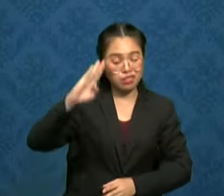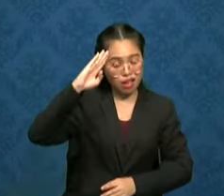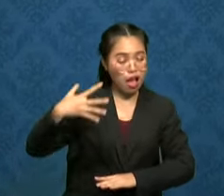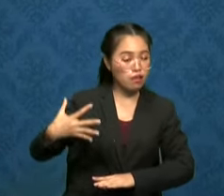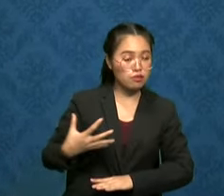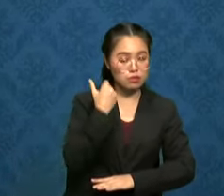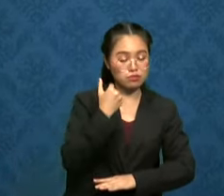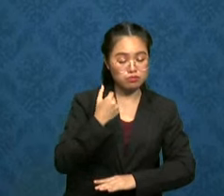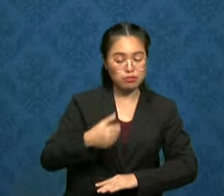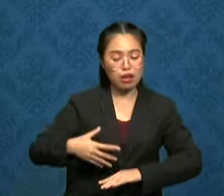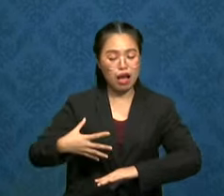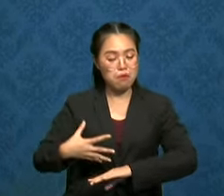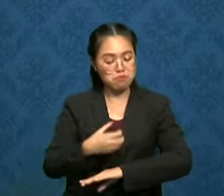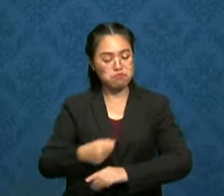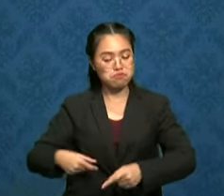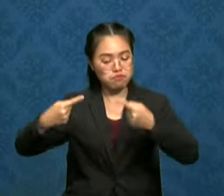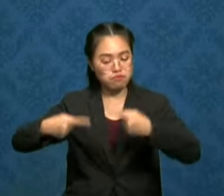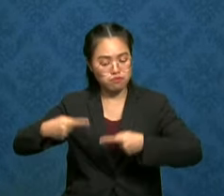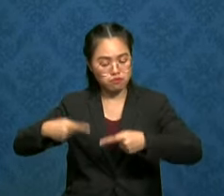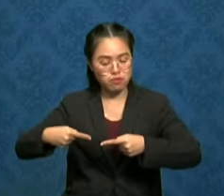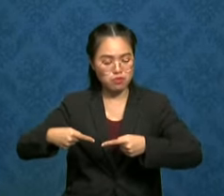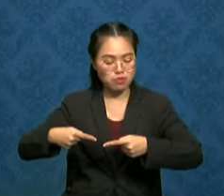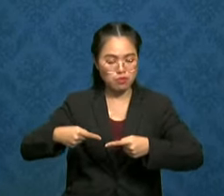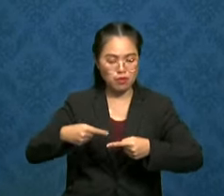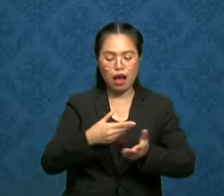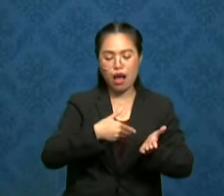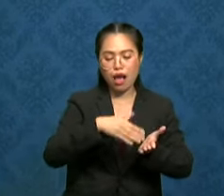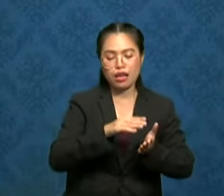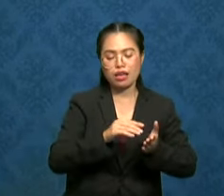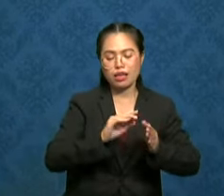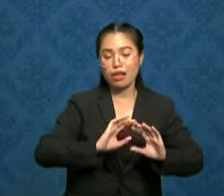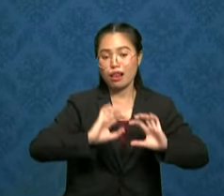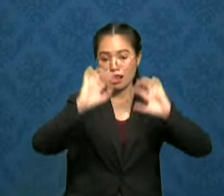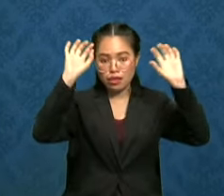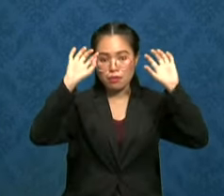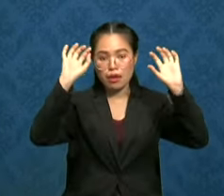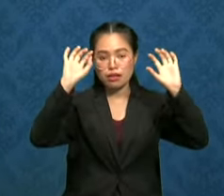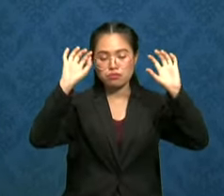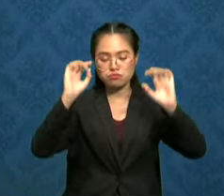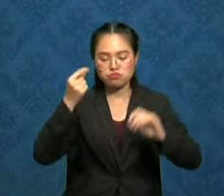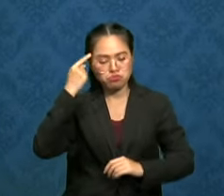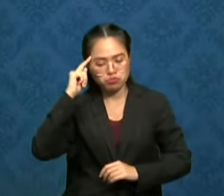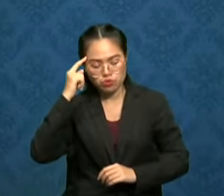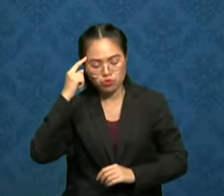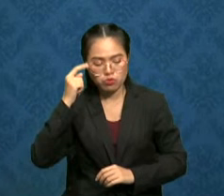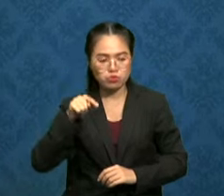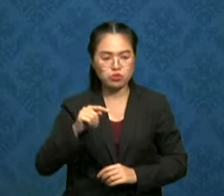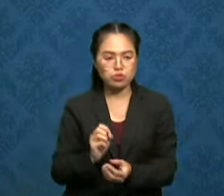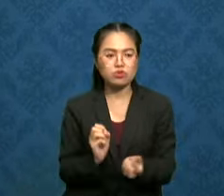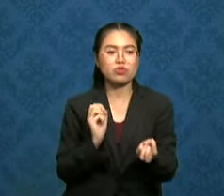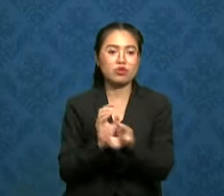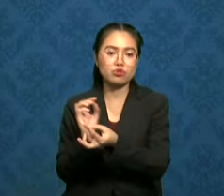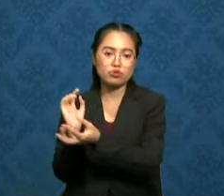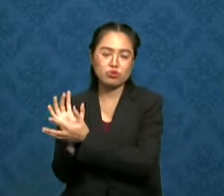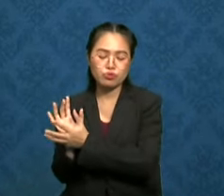แบ่งขั้วที่รุนแรงรวมถึงการถอดถอนรัฐบาลออกจากอำนาจในแบบที่คาดเดาไม่ได้ส่งผลให้ความเชื่อมั่